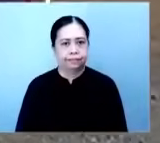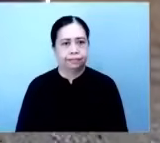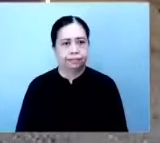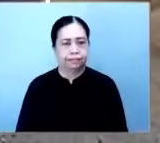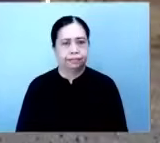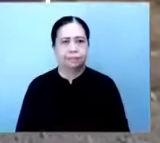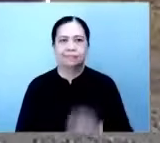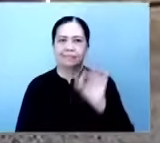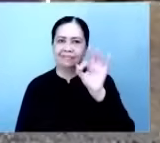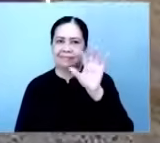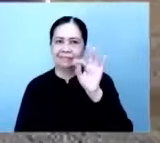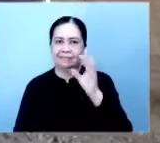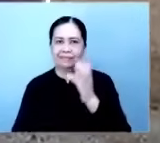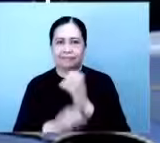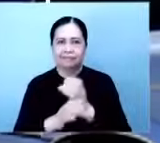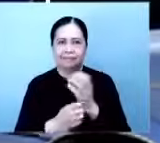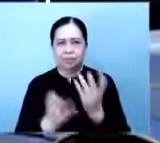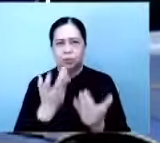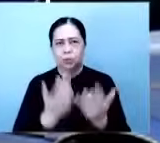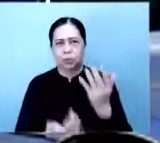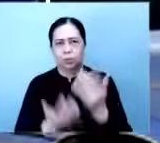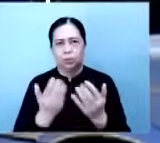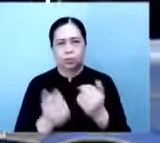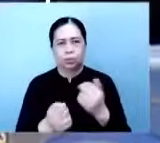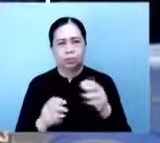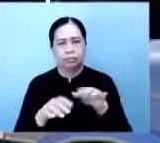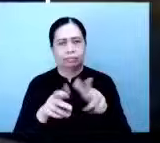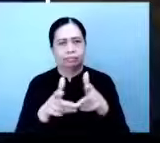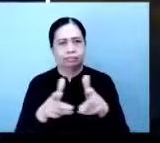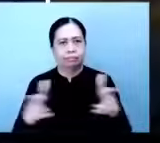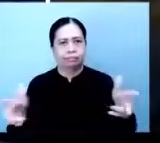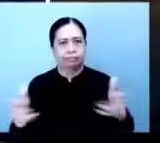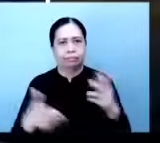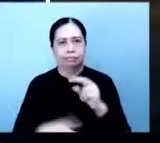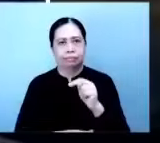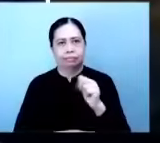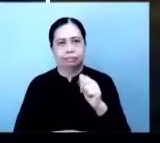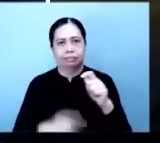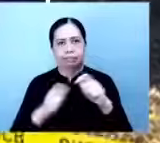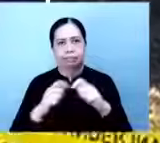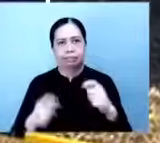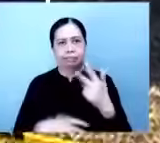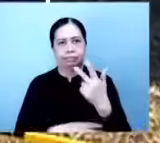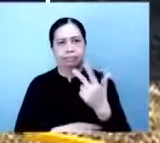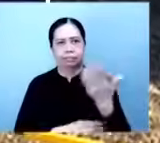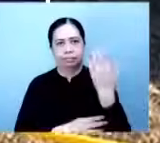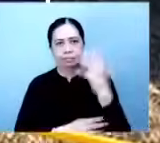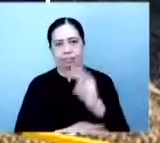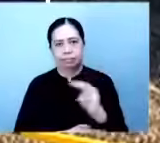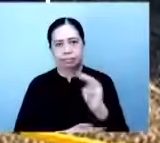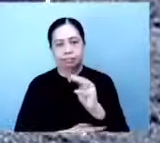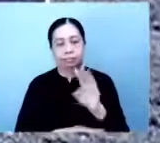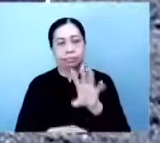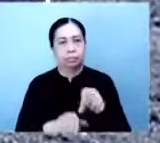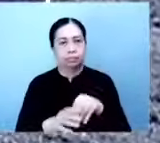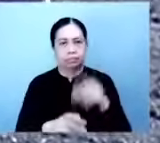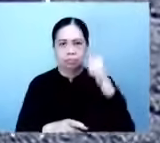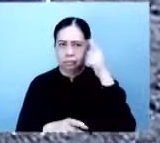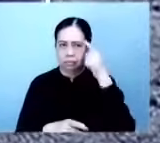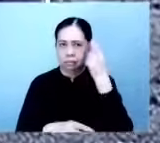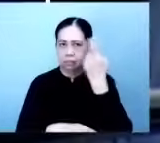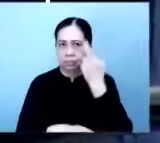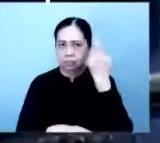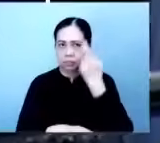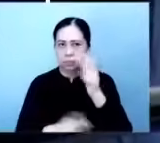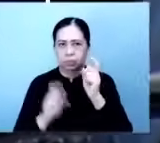19 na sasakyan ang natupok ng apoy sa open parking lot sa NAIA Terminal 3 noong Lunes. Isa sa mga tinitingnan dahilan ng